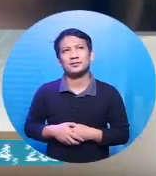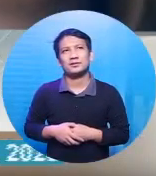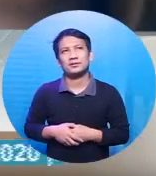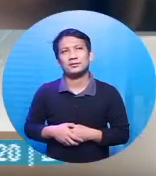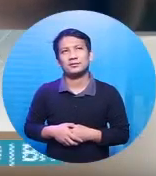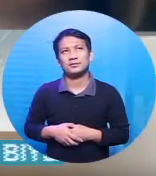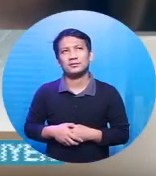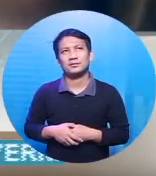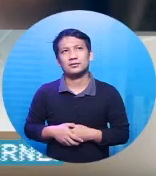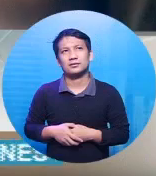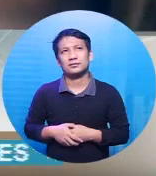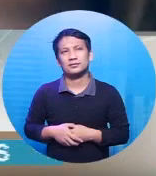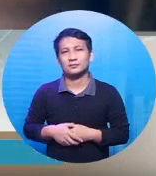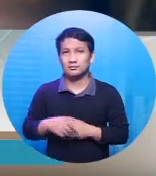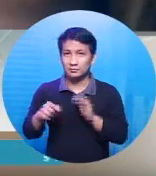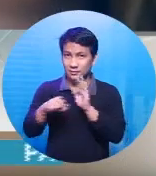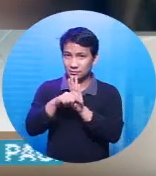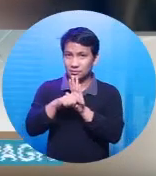nag-negative,